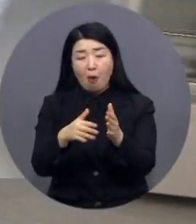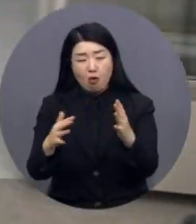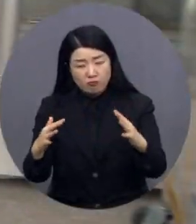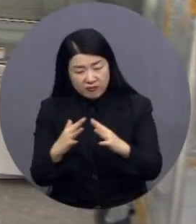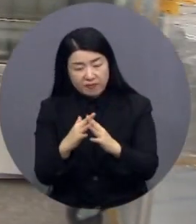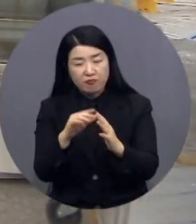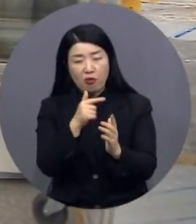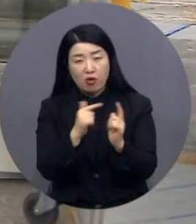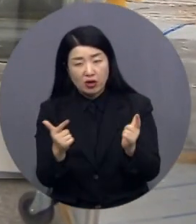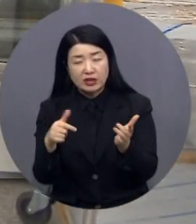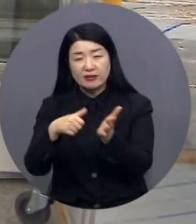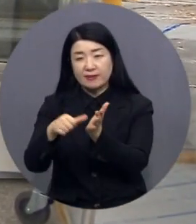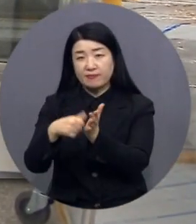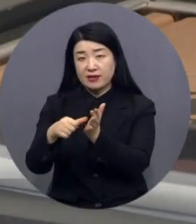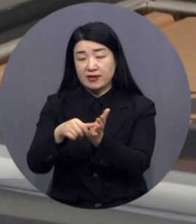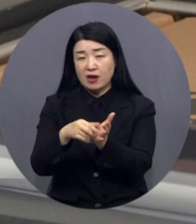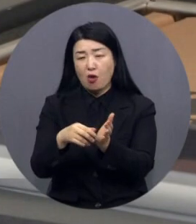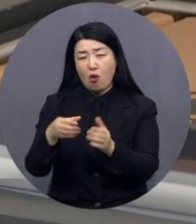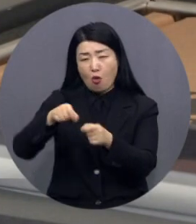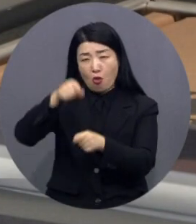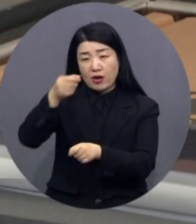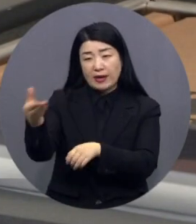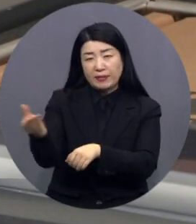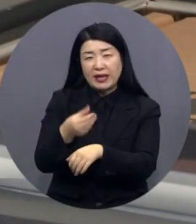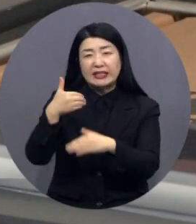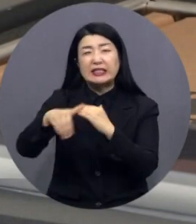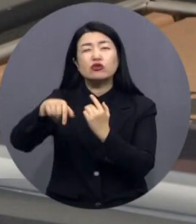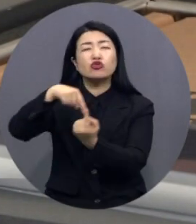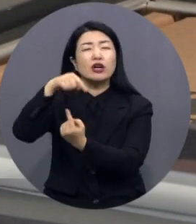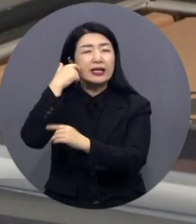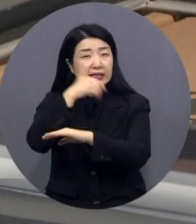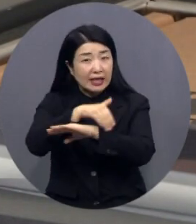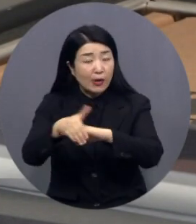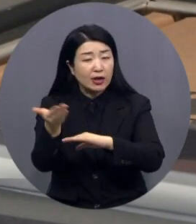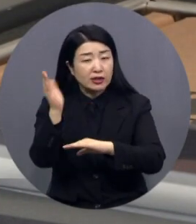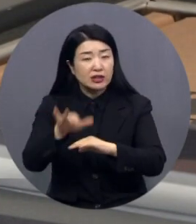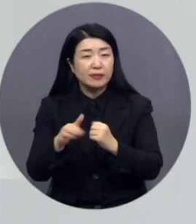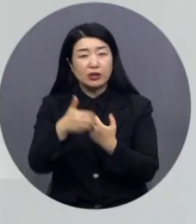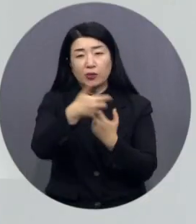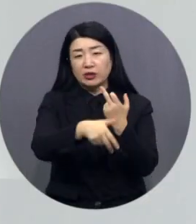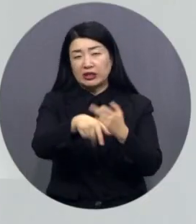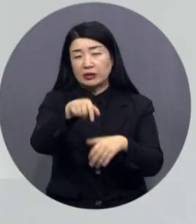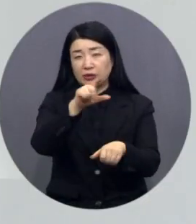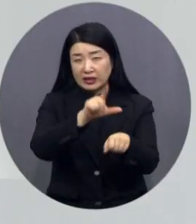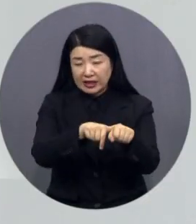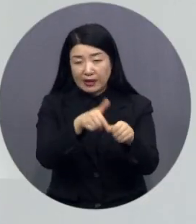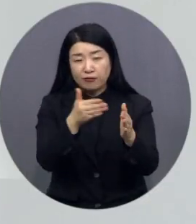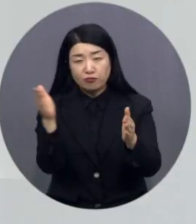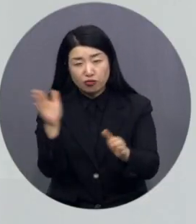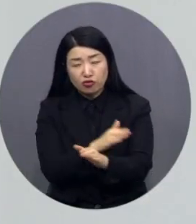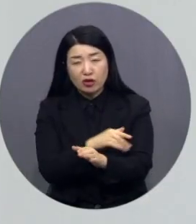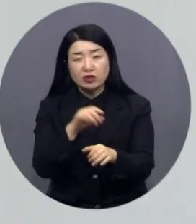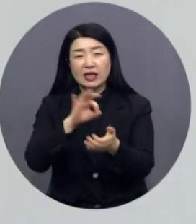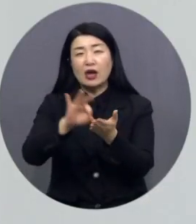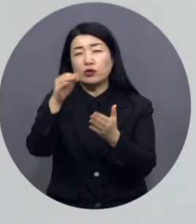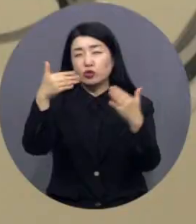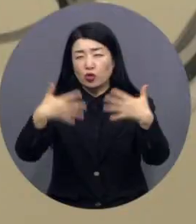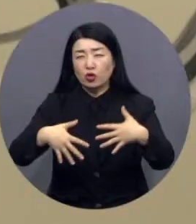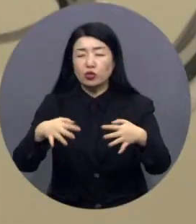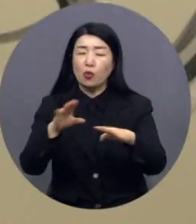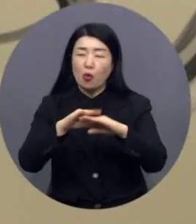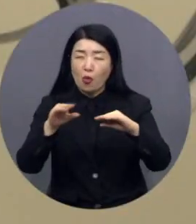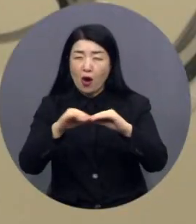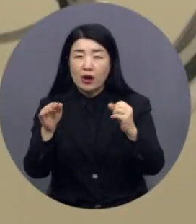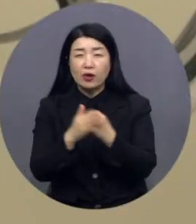제공하고 의사는 장기 임대하는 방식인데 서귀포시는 운영시간 등 조건을 완화해 다음 달에